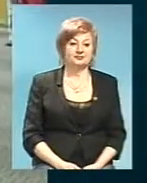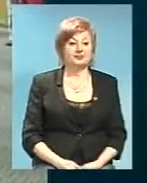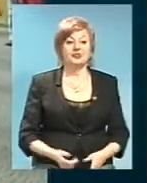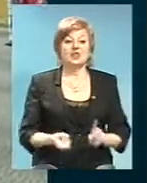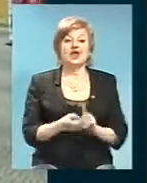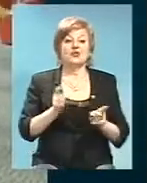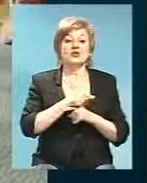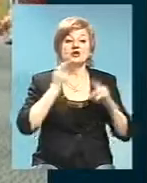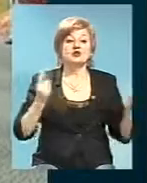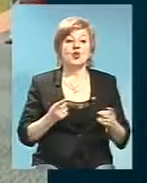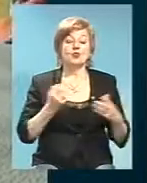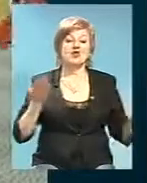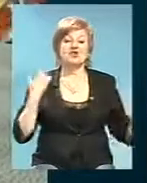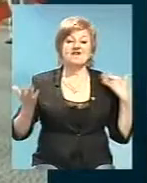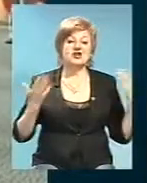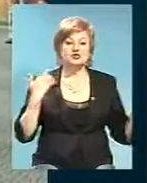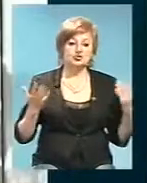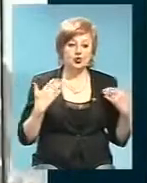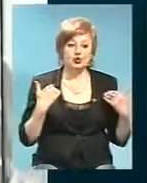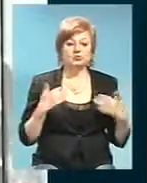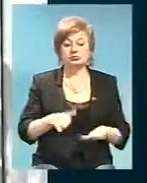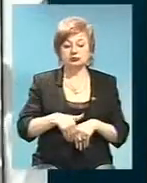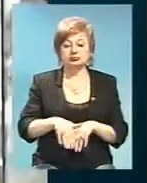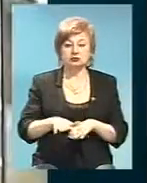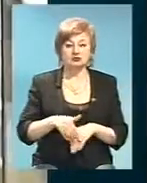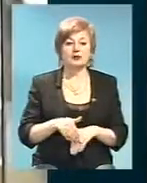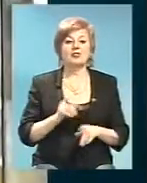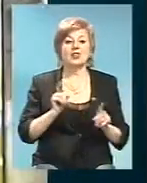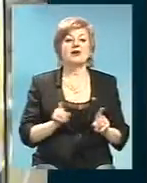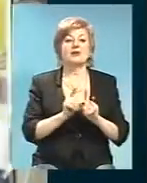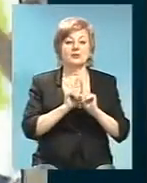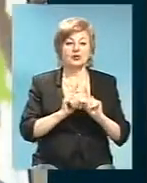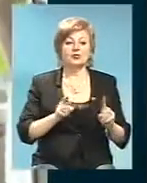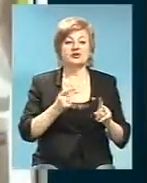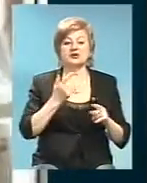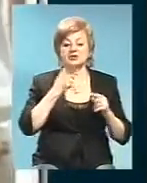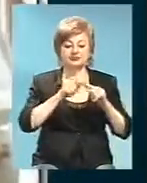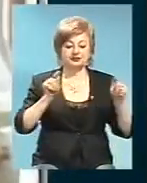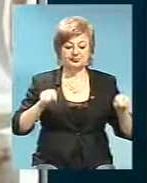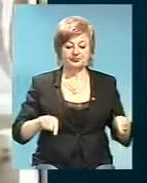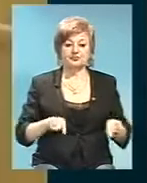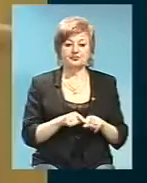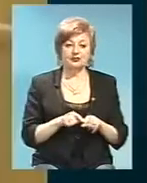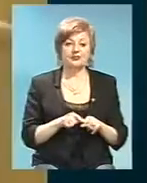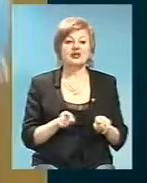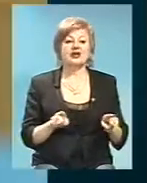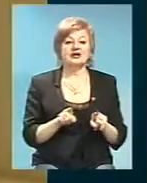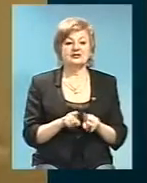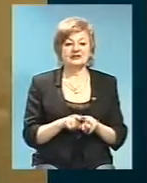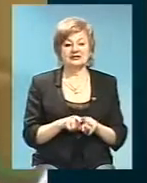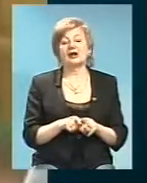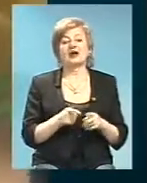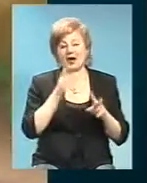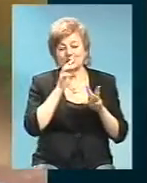Замість звичайного уроку фізкультури з шокуванням, вправи із нестандартним інвентарем – кольоровим папером або жолівцем. Це така собі